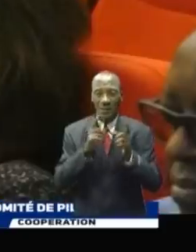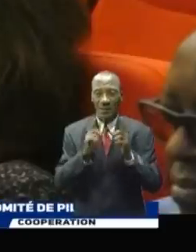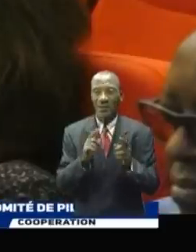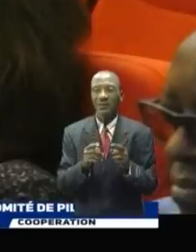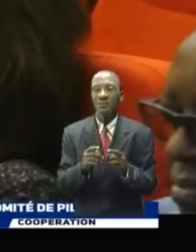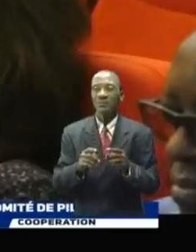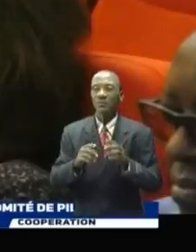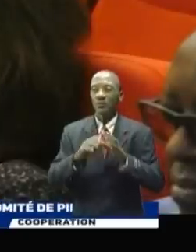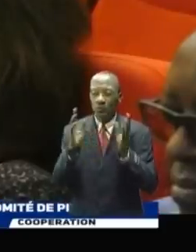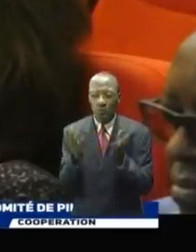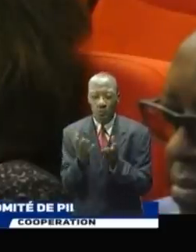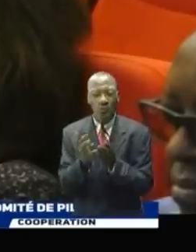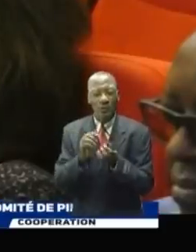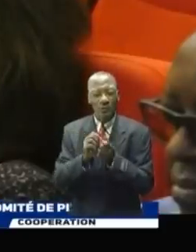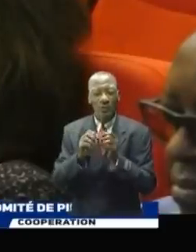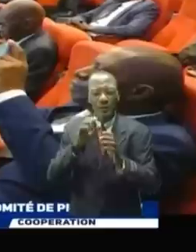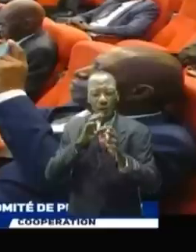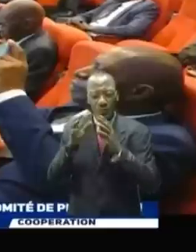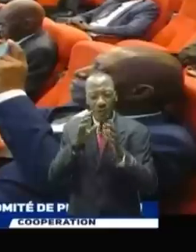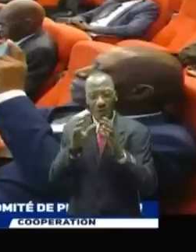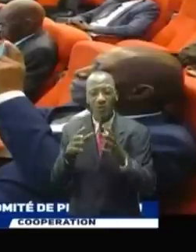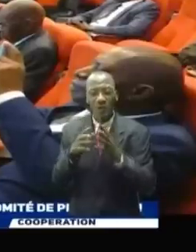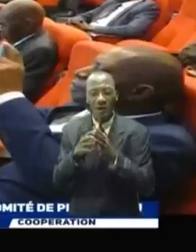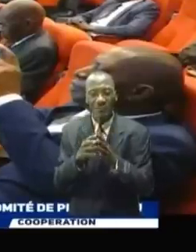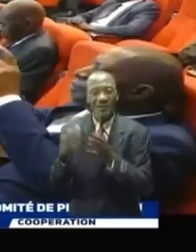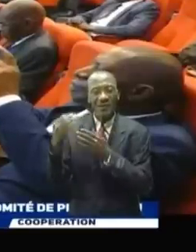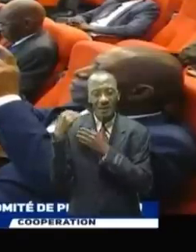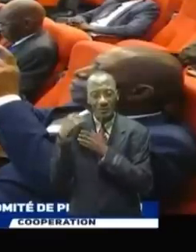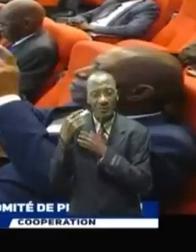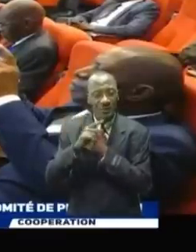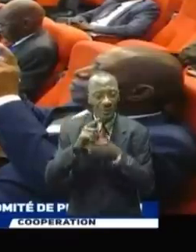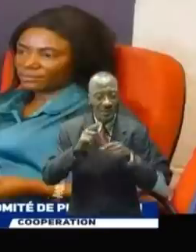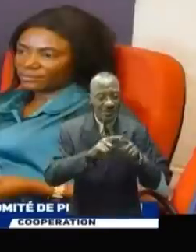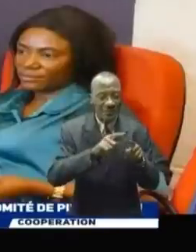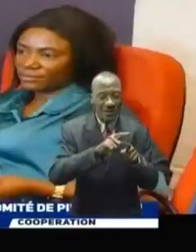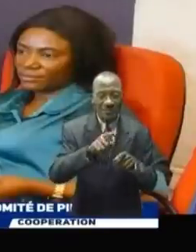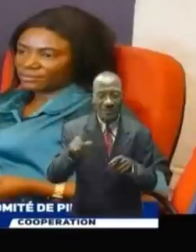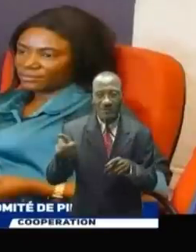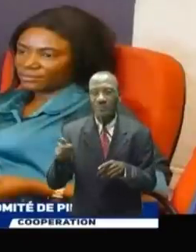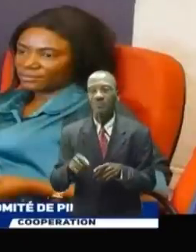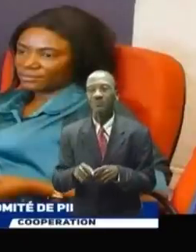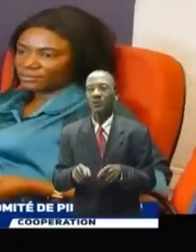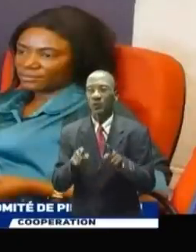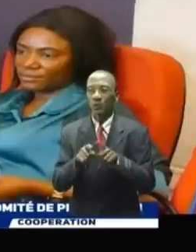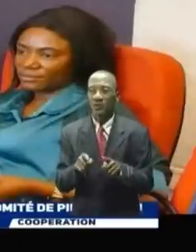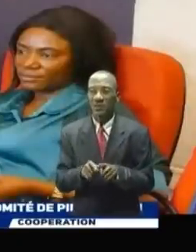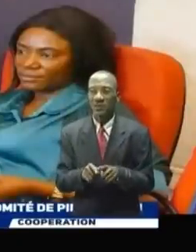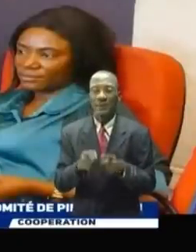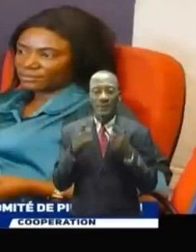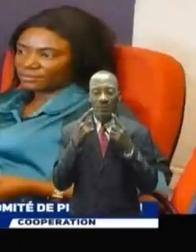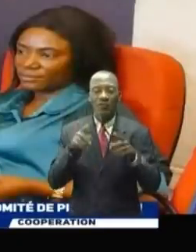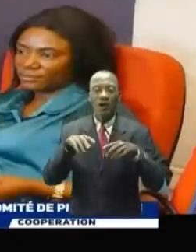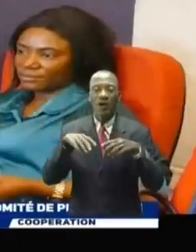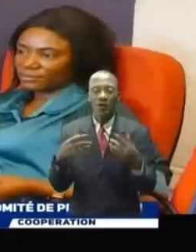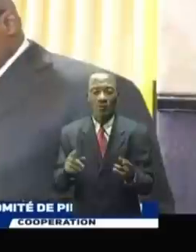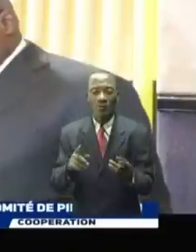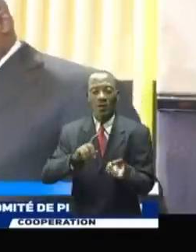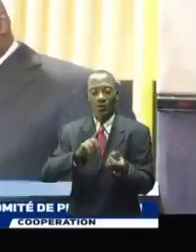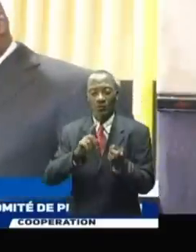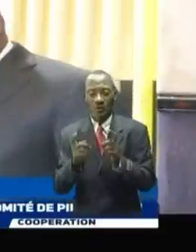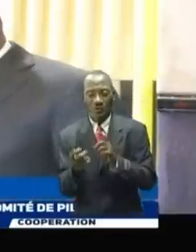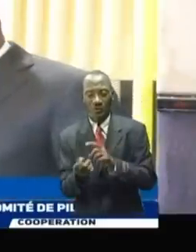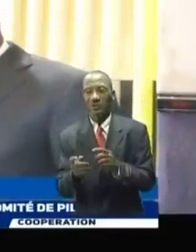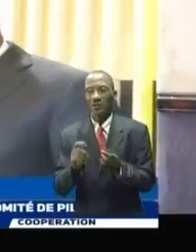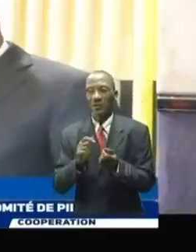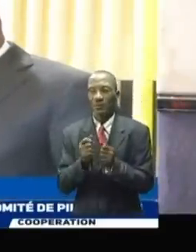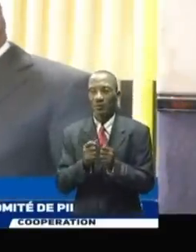digitalisation des services publics pour une grande efficacité et l'amélioration de la gouvernance. Je tiens tout